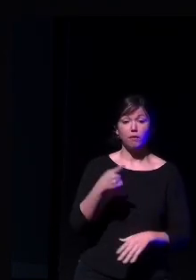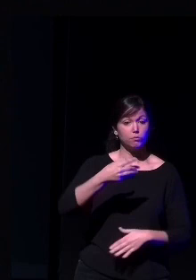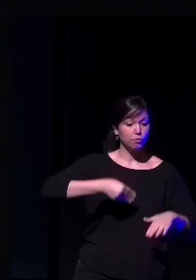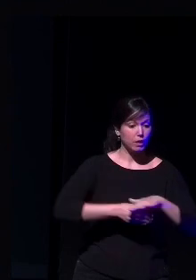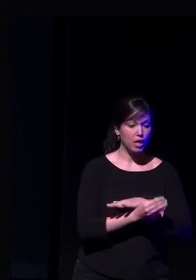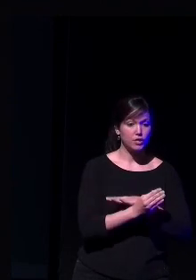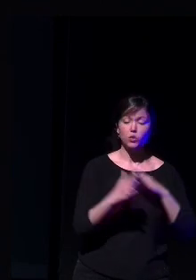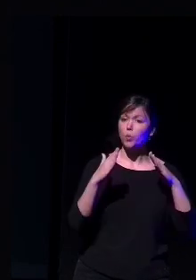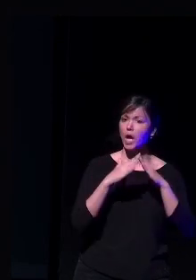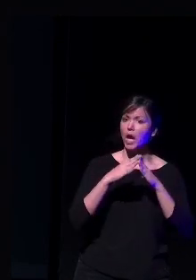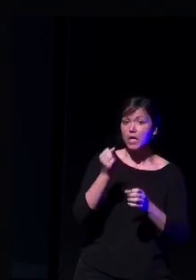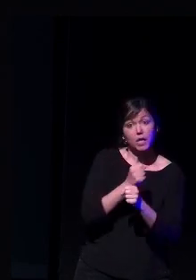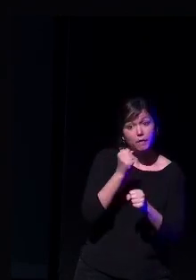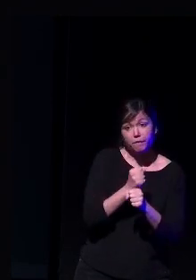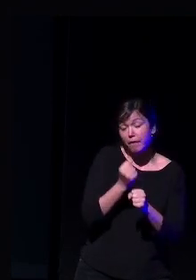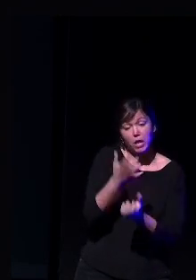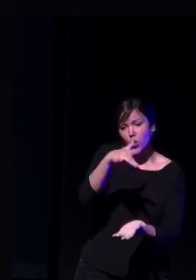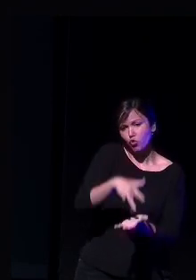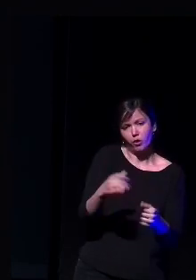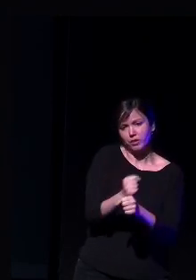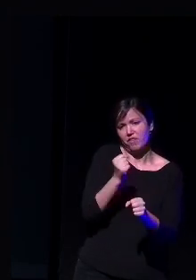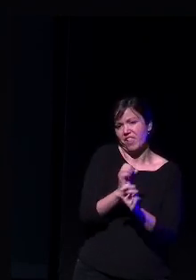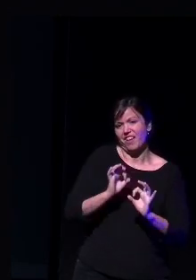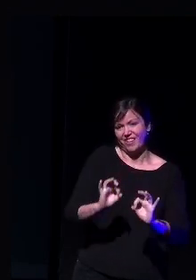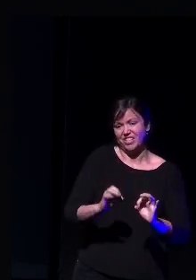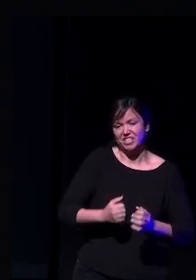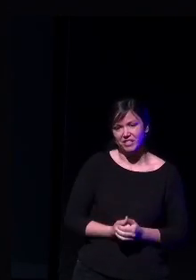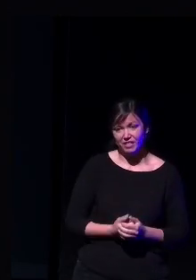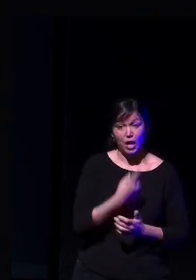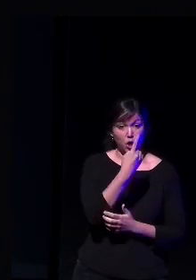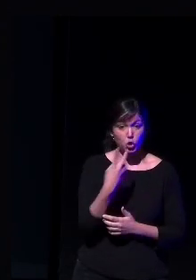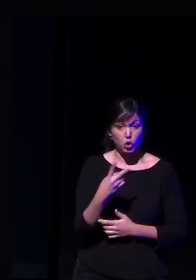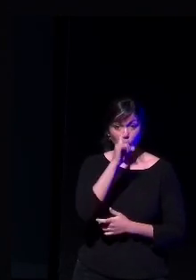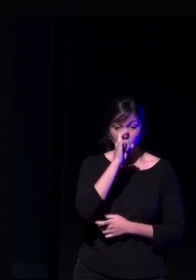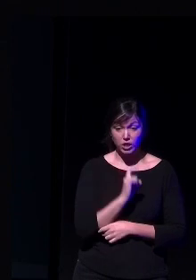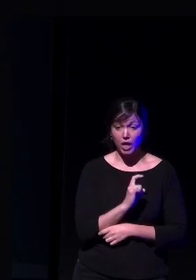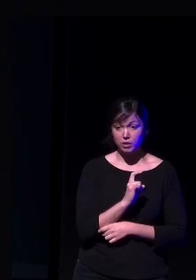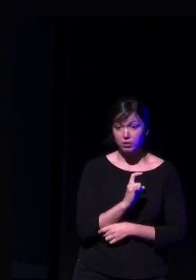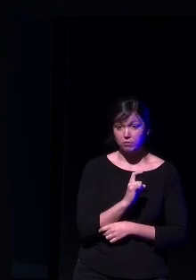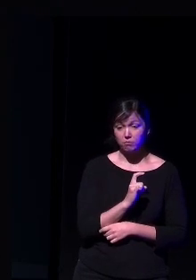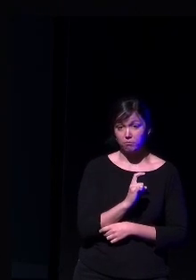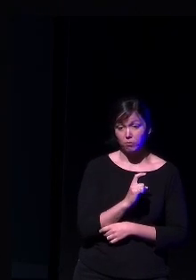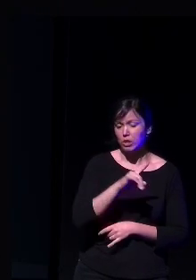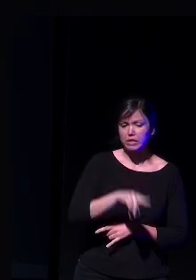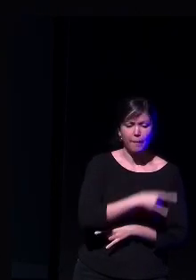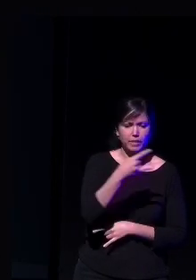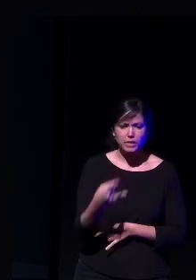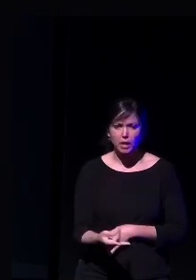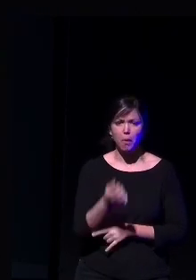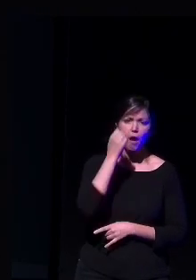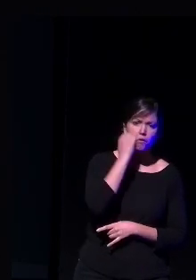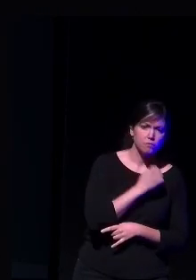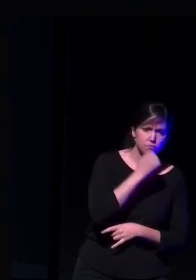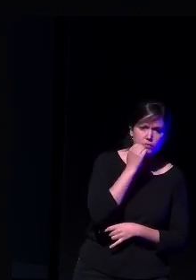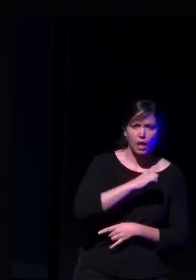casa de feina, doncs et toca treballar. A 12 anys, els caps de setmana, els dissabtes i els